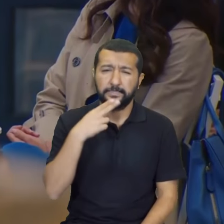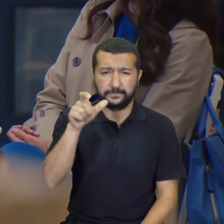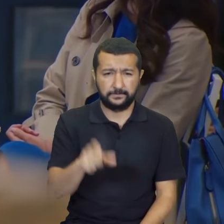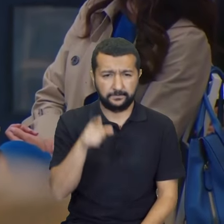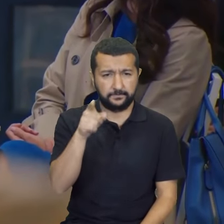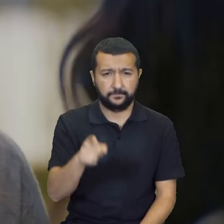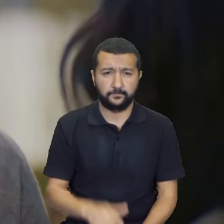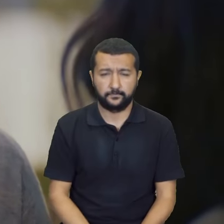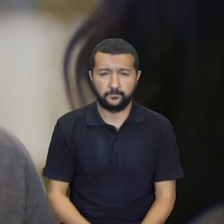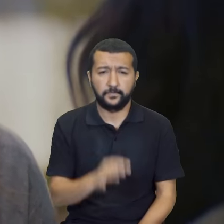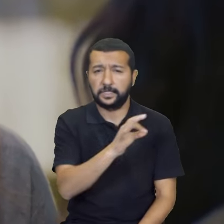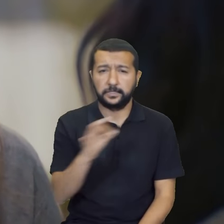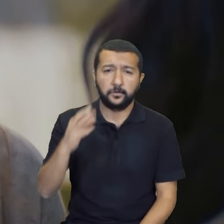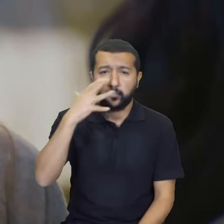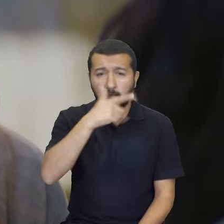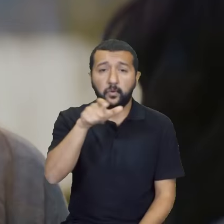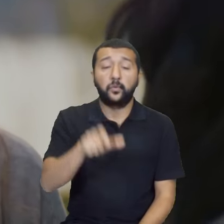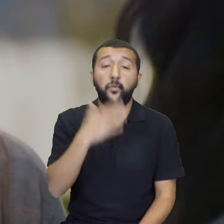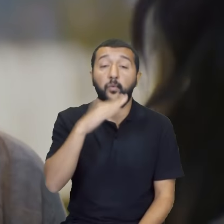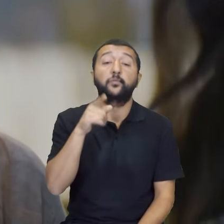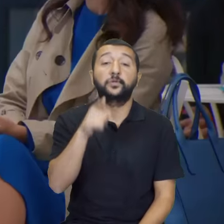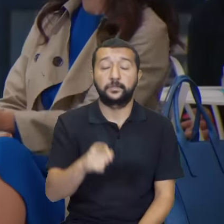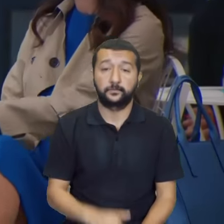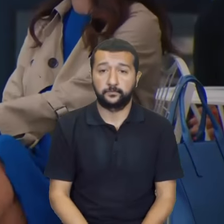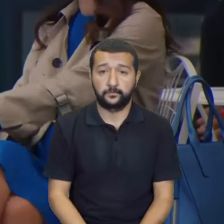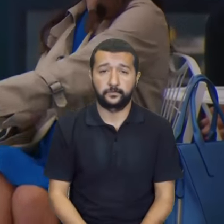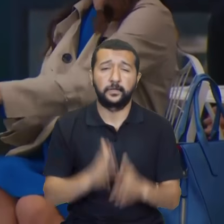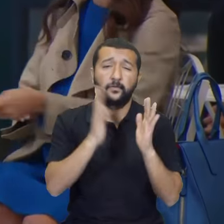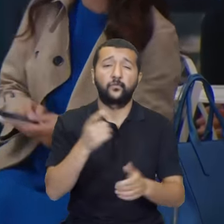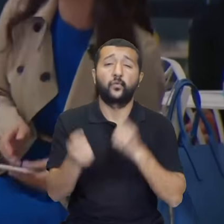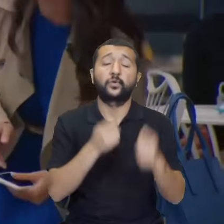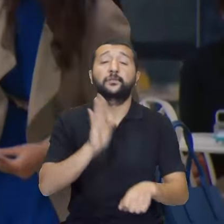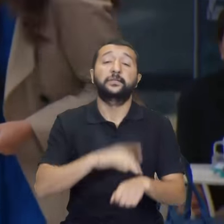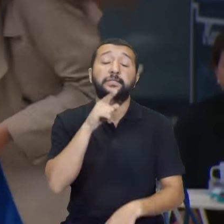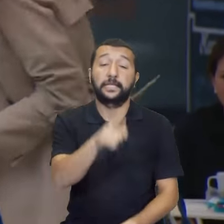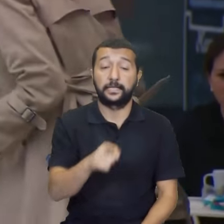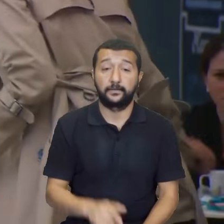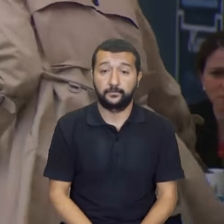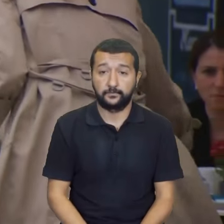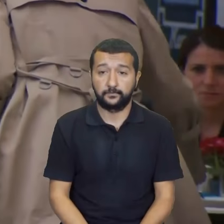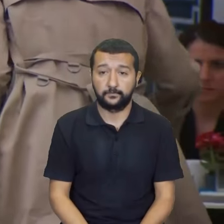kızsın ya? Hiç utanman, arlanman yok mudur senin? Üf, uğraşamayacağım seninle Itır.